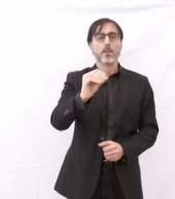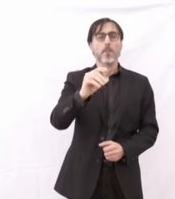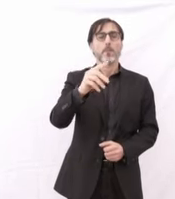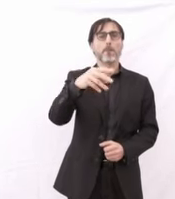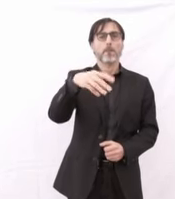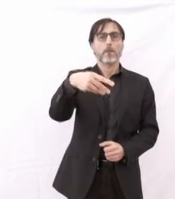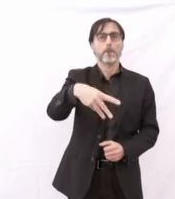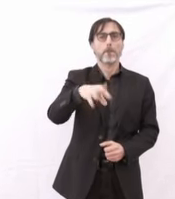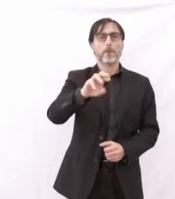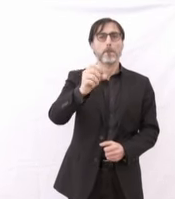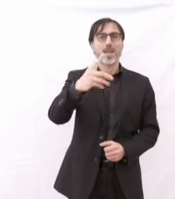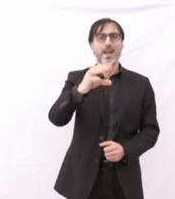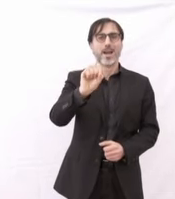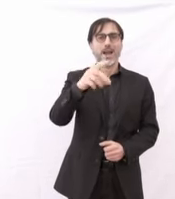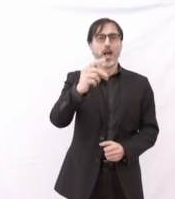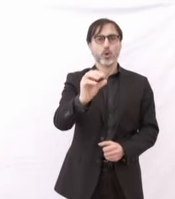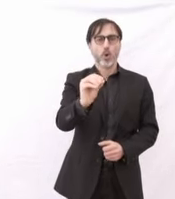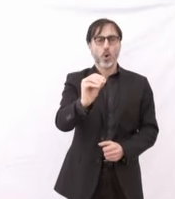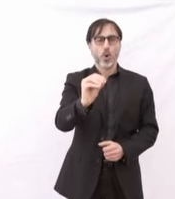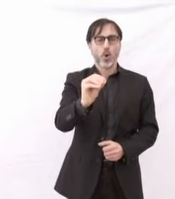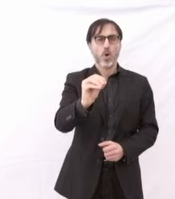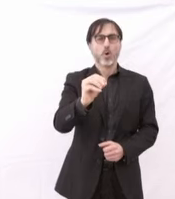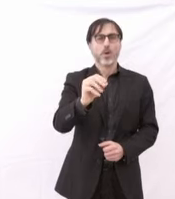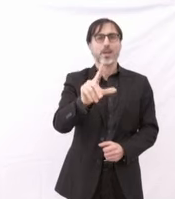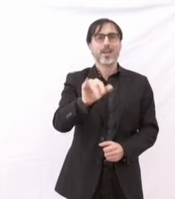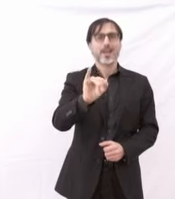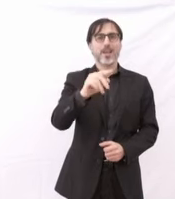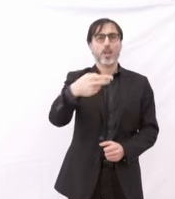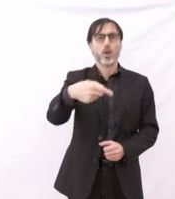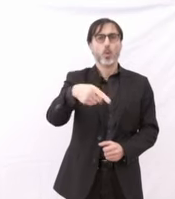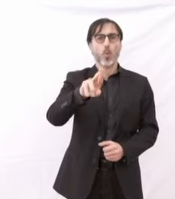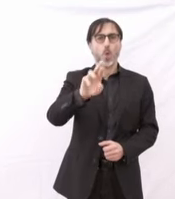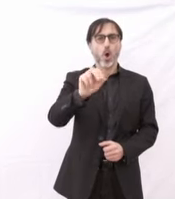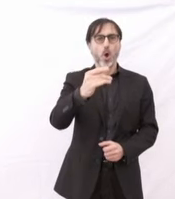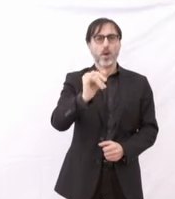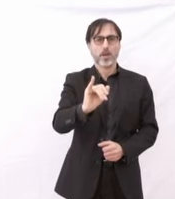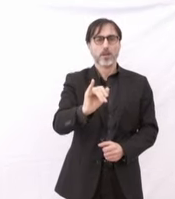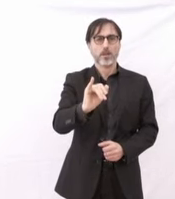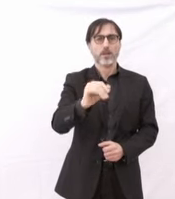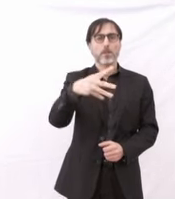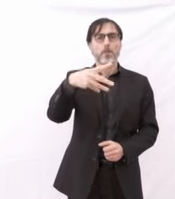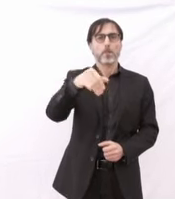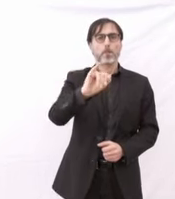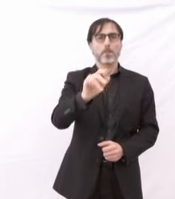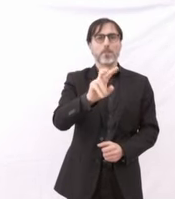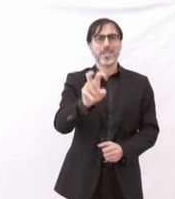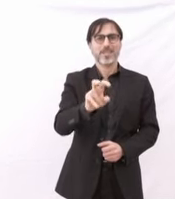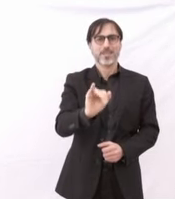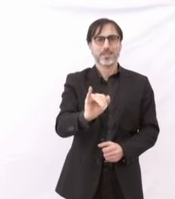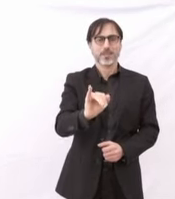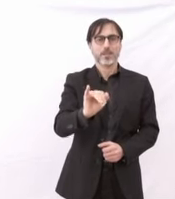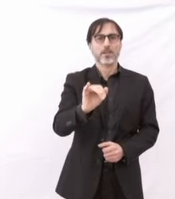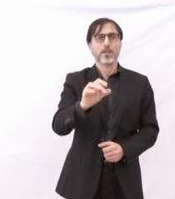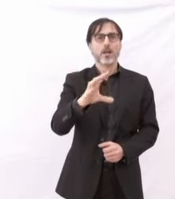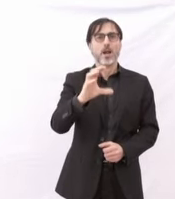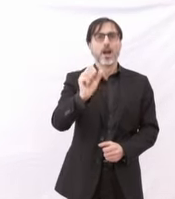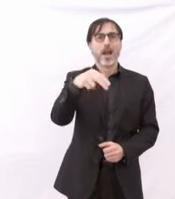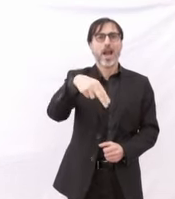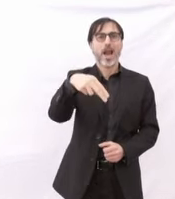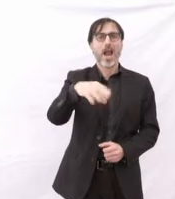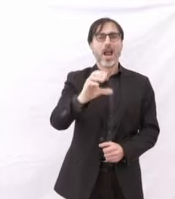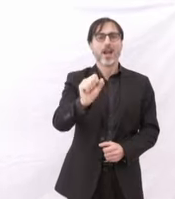Martinez Mercado, Vincenzo Liguori, Giuseppe Mizzi, Carlo